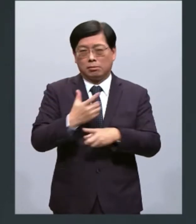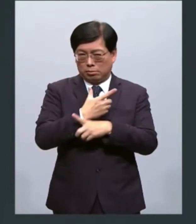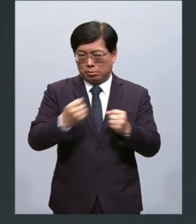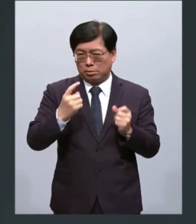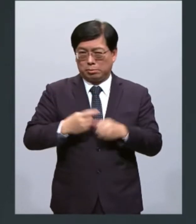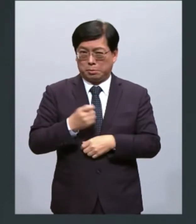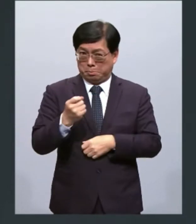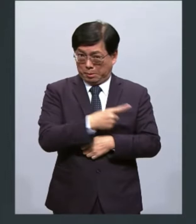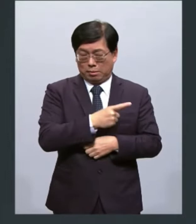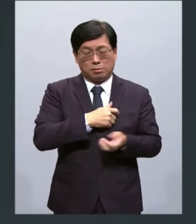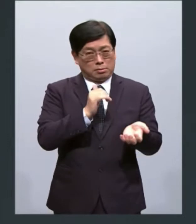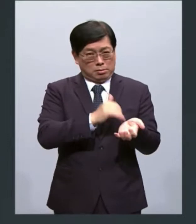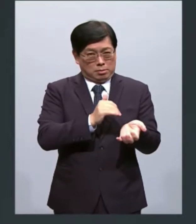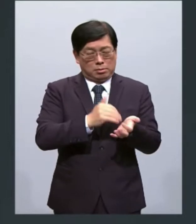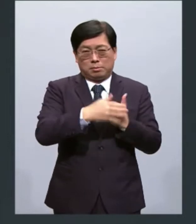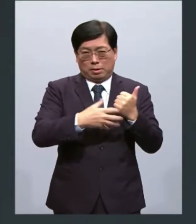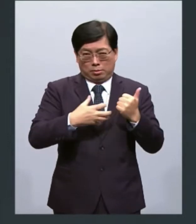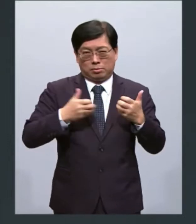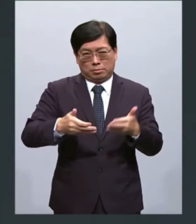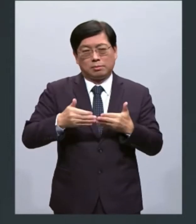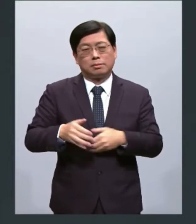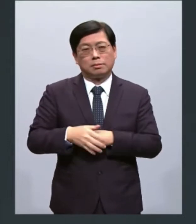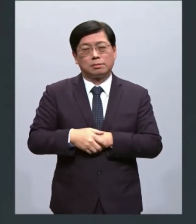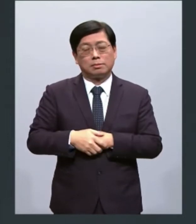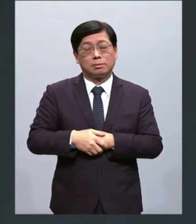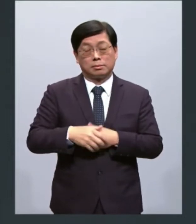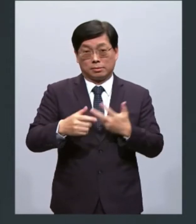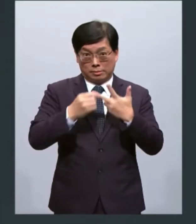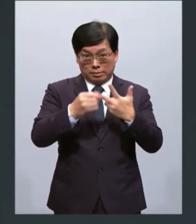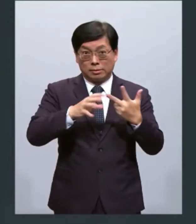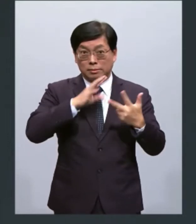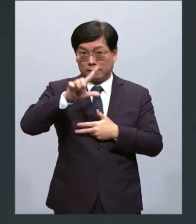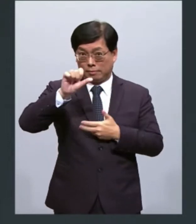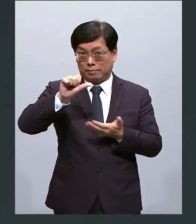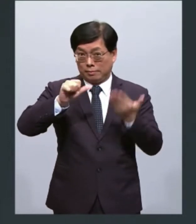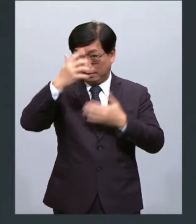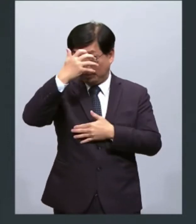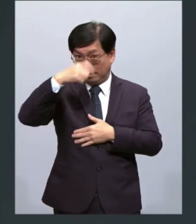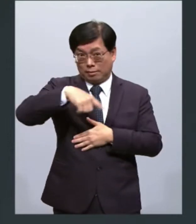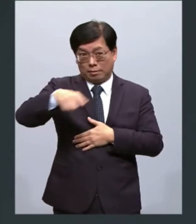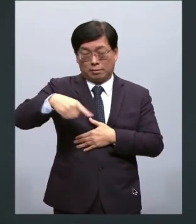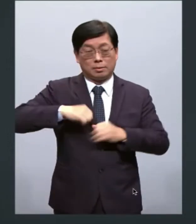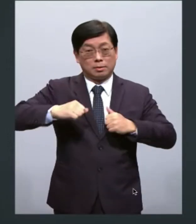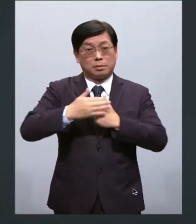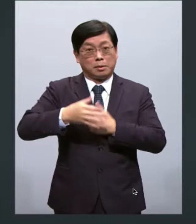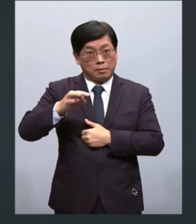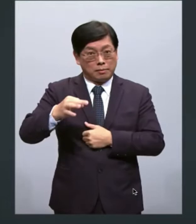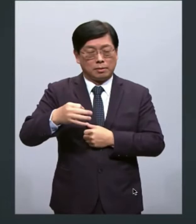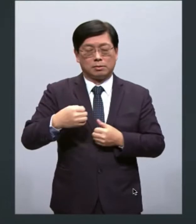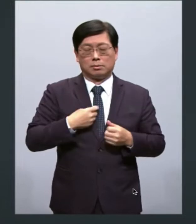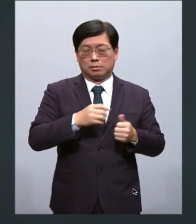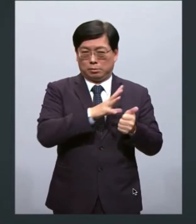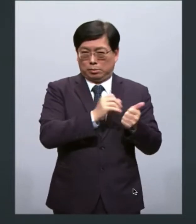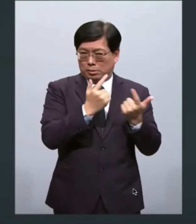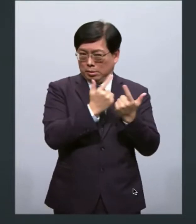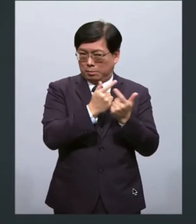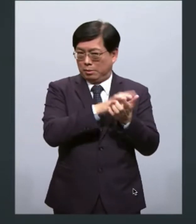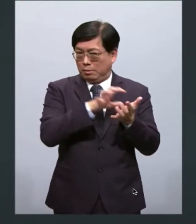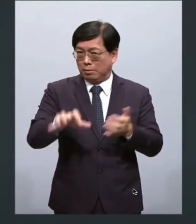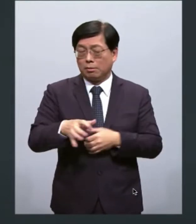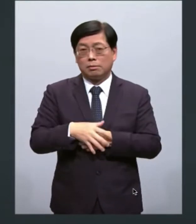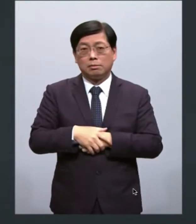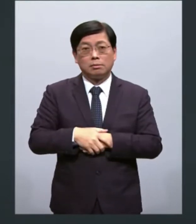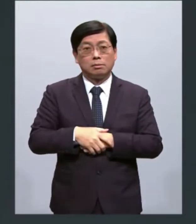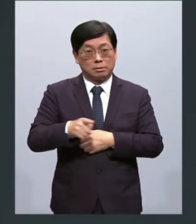医疗保险还重要。第七，65岁以上的长者健保会补助应该比照台北市的制度，我们希